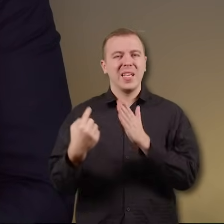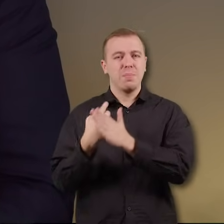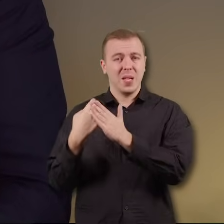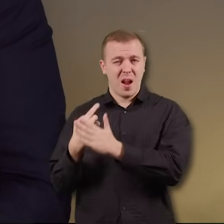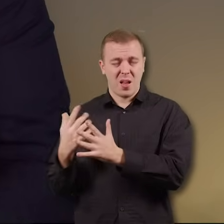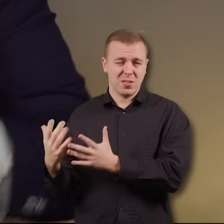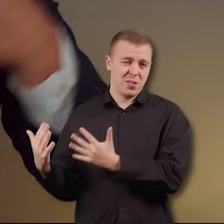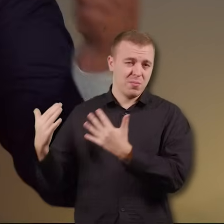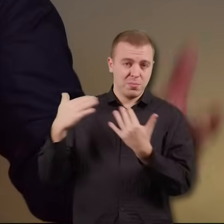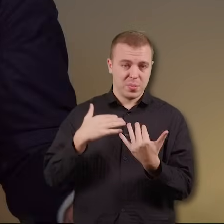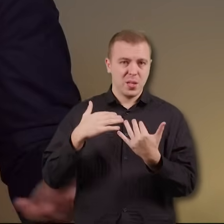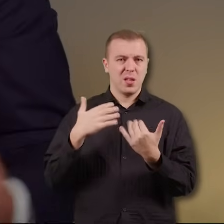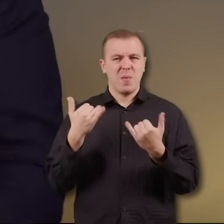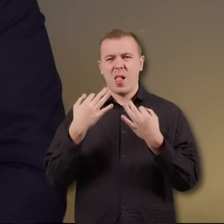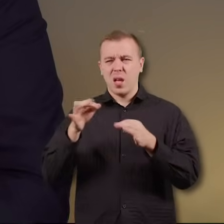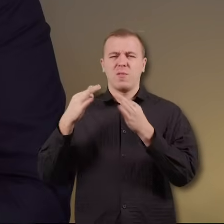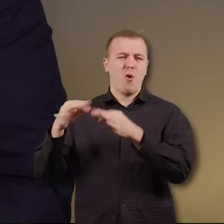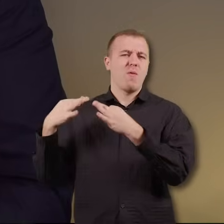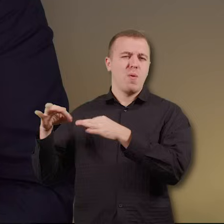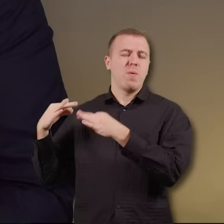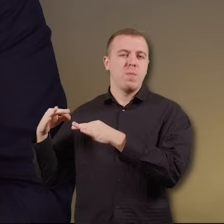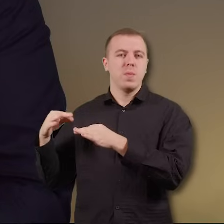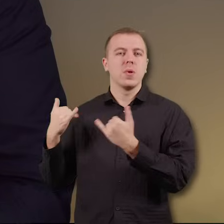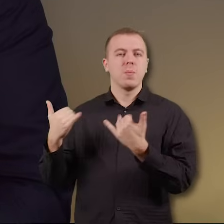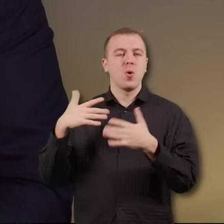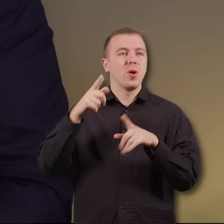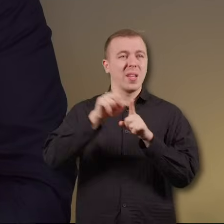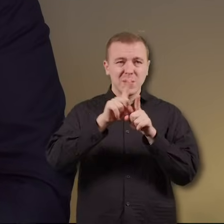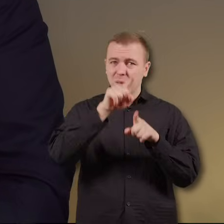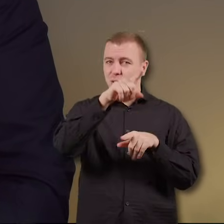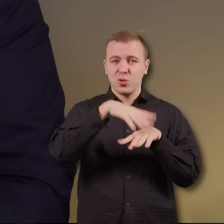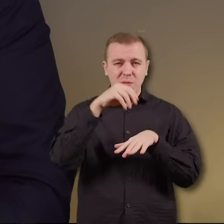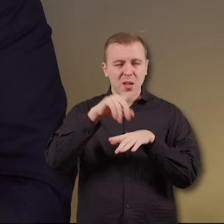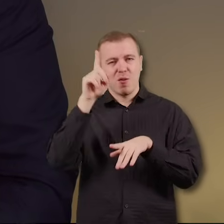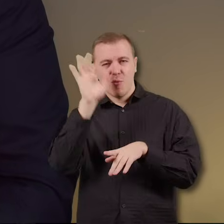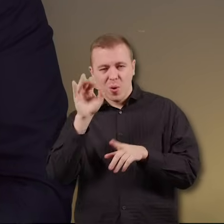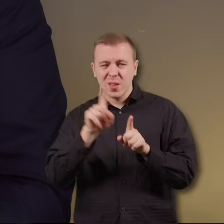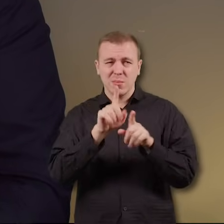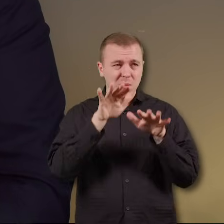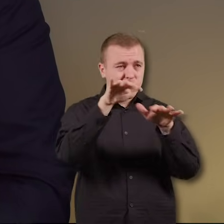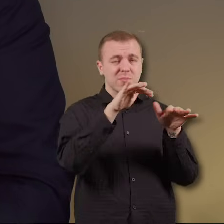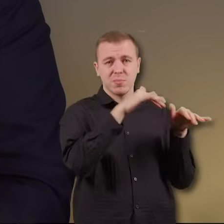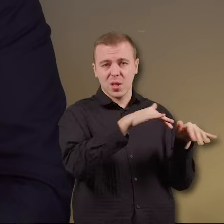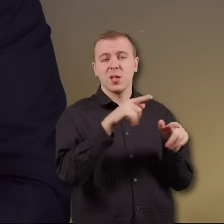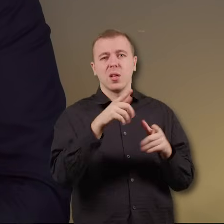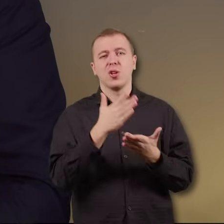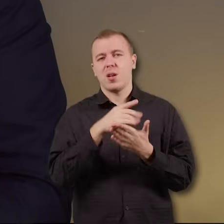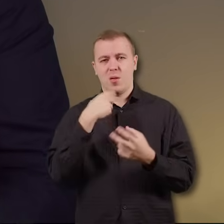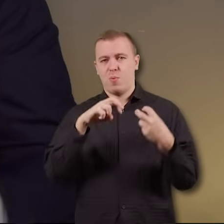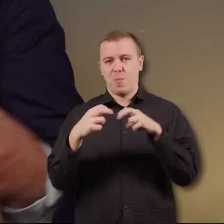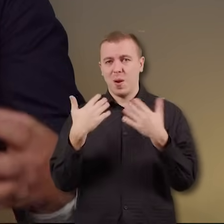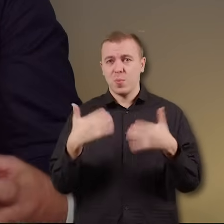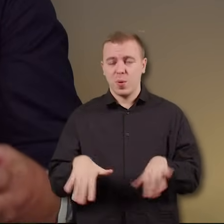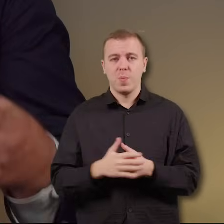imigracijos banga, laisva tokia banga, susidūrė tiek švedai, tiek vokiečiai, tiek kitos šalis, ten dabar iškilo labai daug problemų,